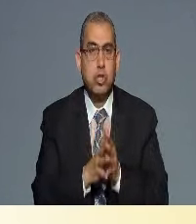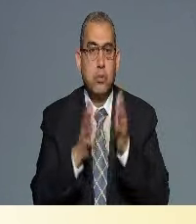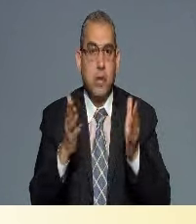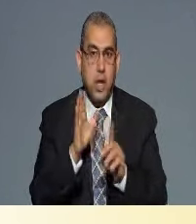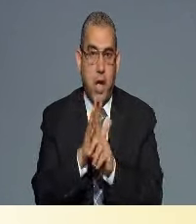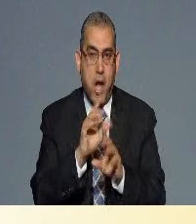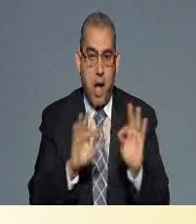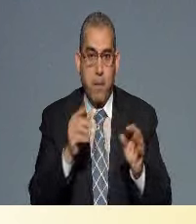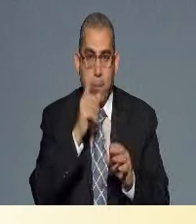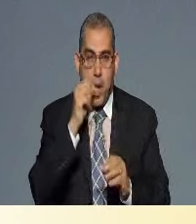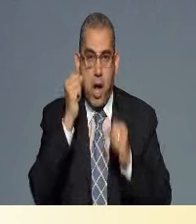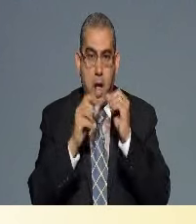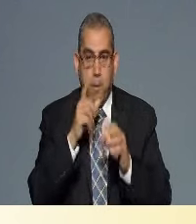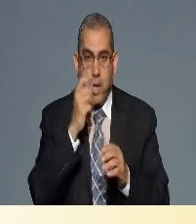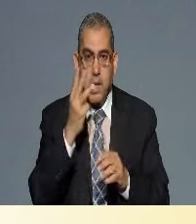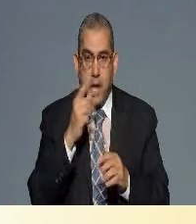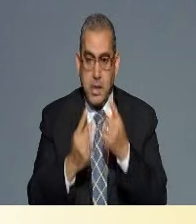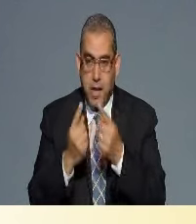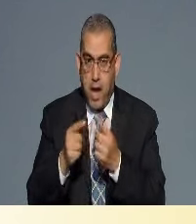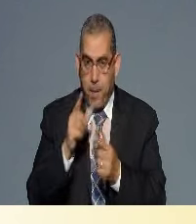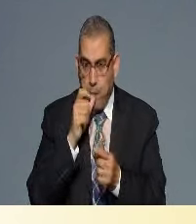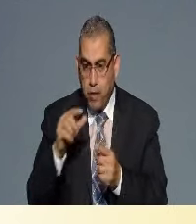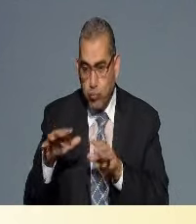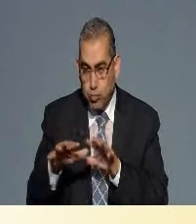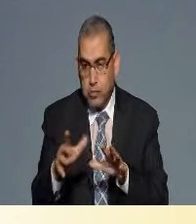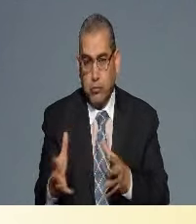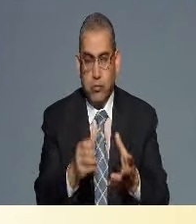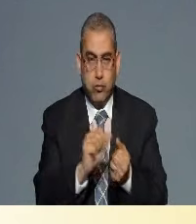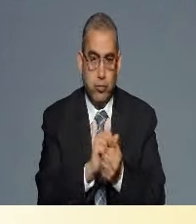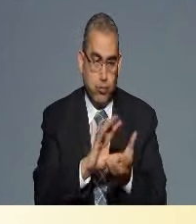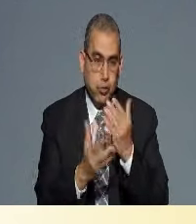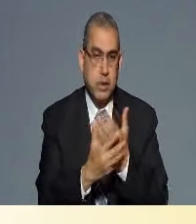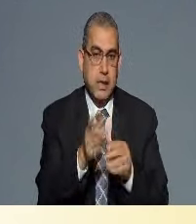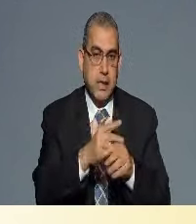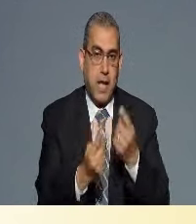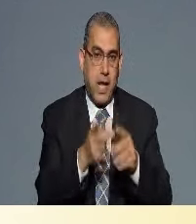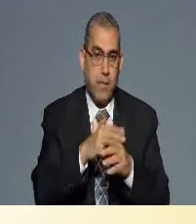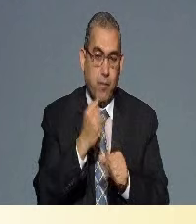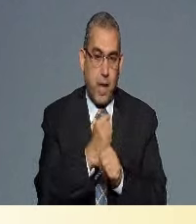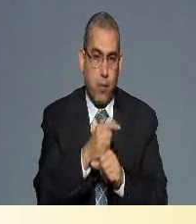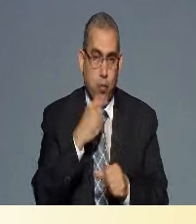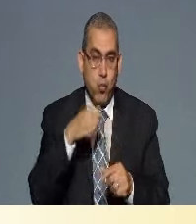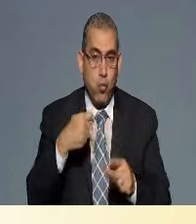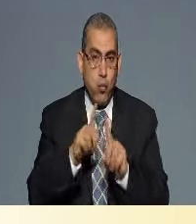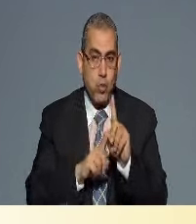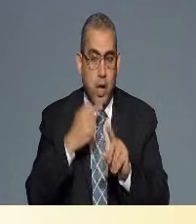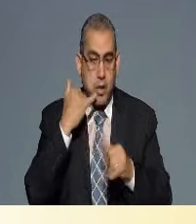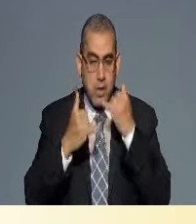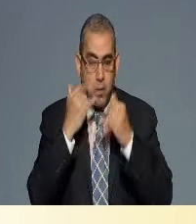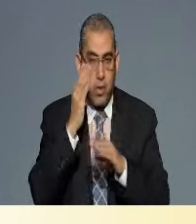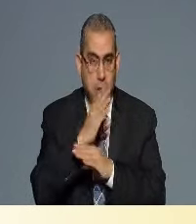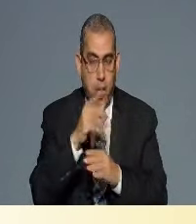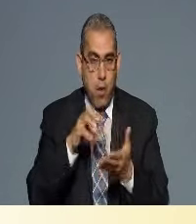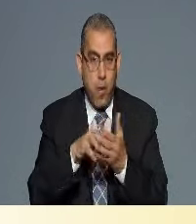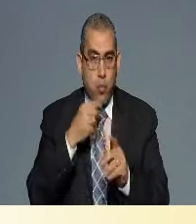في محطات معالجة الصرف الزراعي والمآخذ اللي موجودة سيادتك اللي احنا بنستخدمها، ووزارة الاتصالات والتخطيط ووزارة البترول